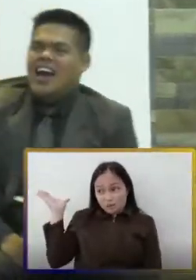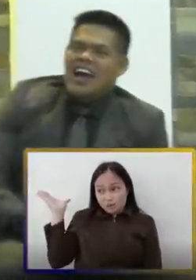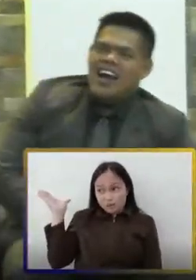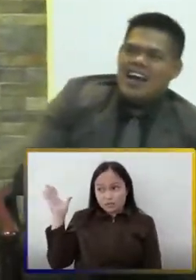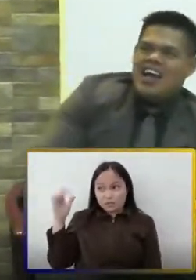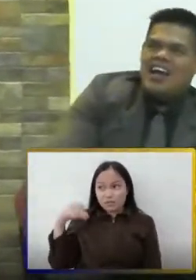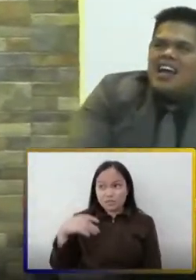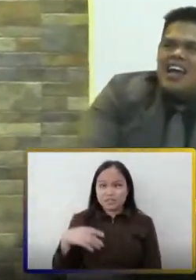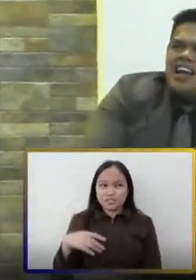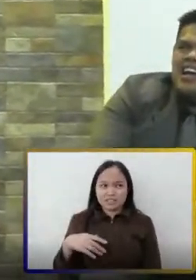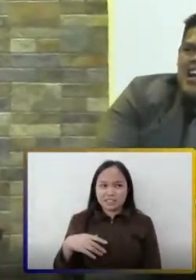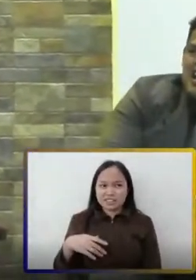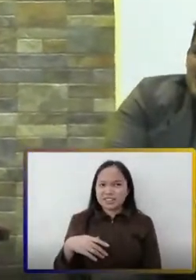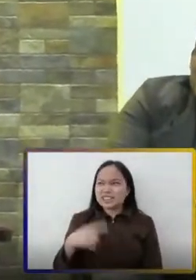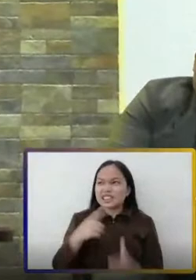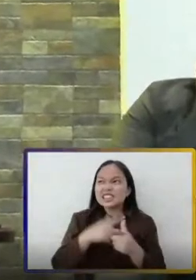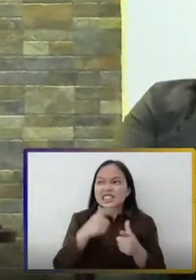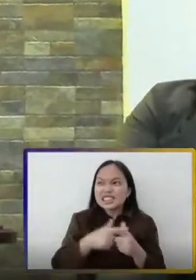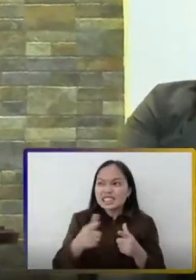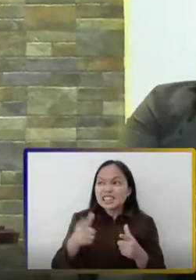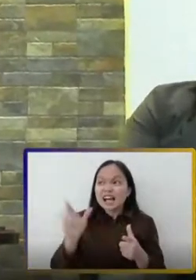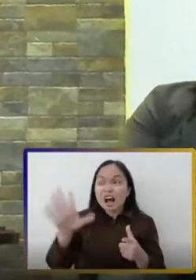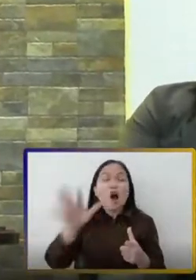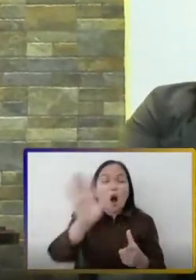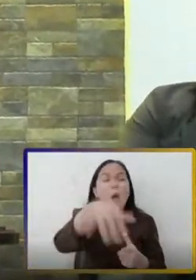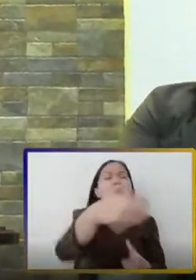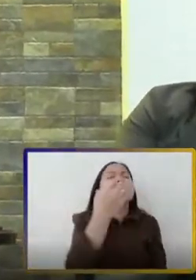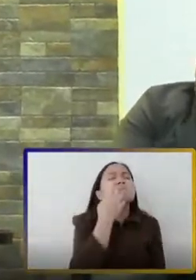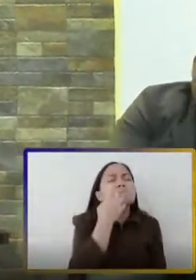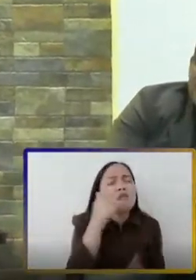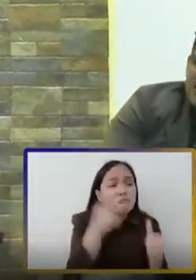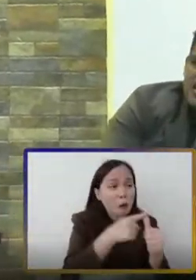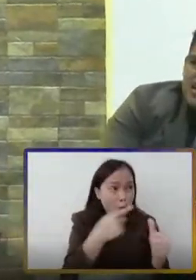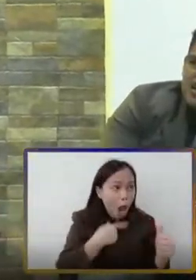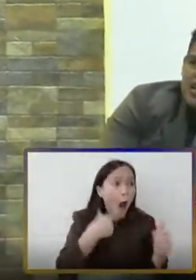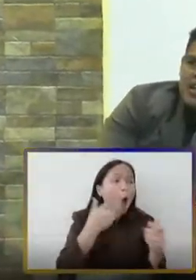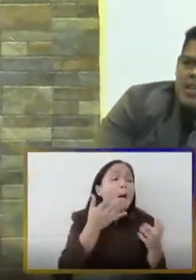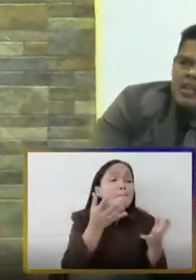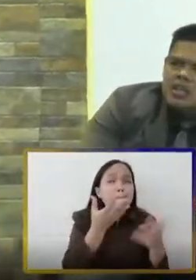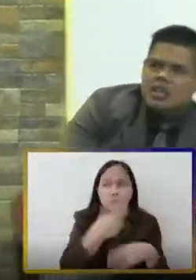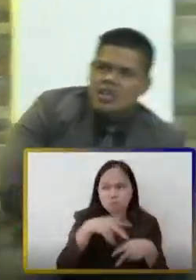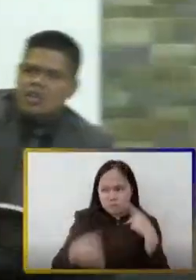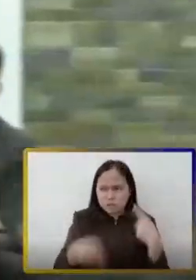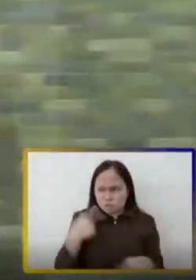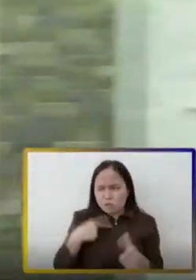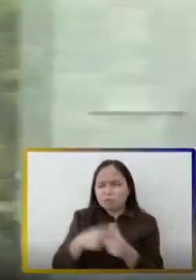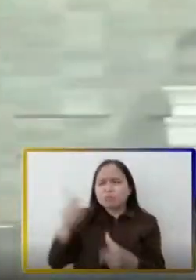Oh anak, tapos ka na ba sa klase mo? Kain ka na muna. May niluto ako rito.